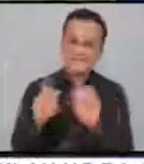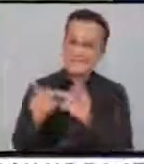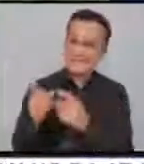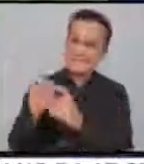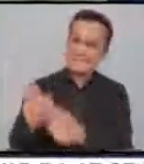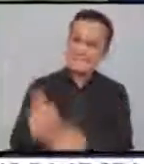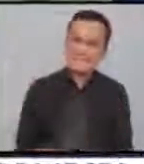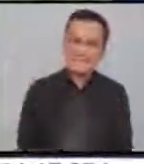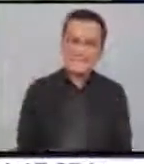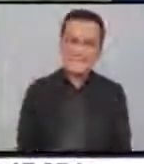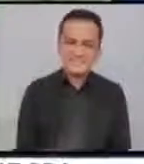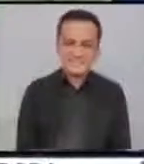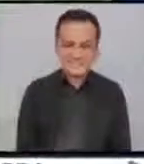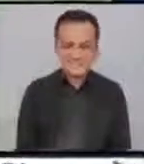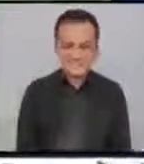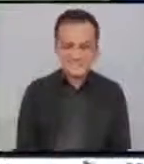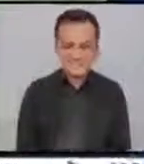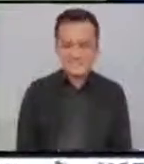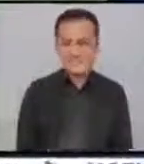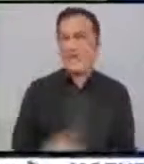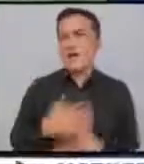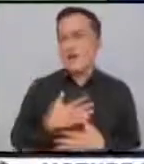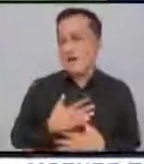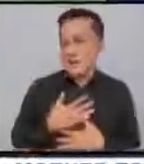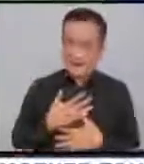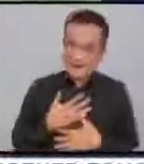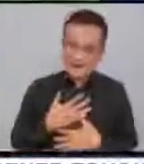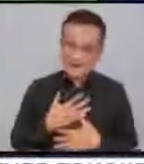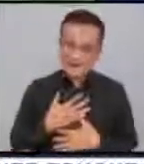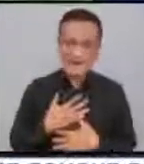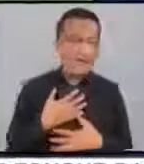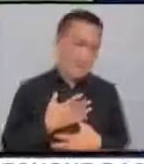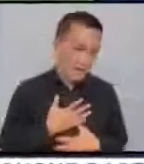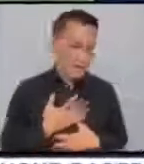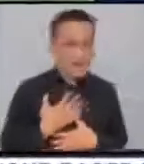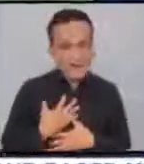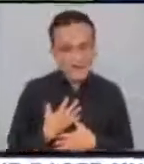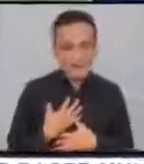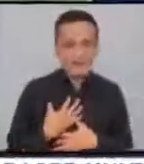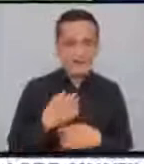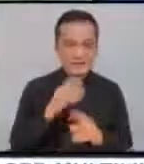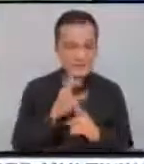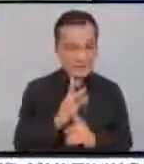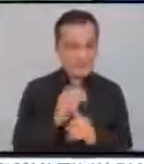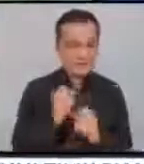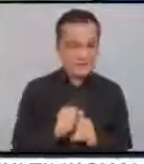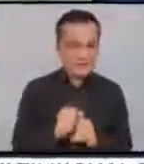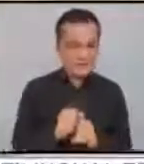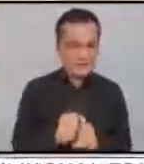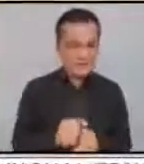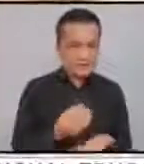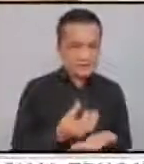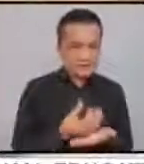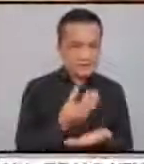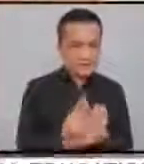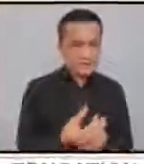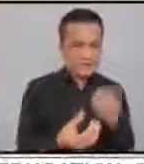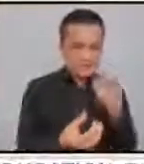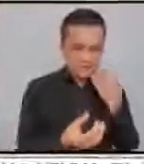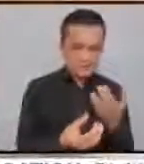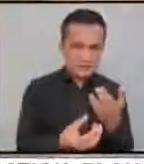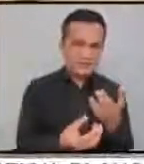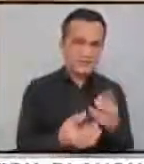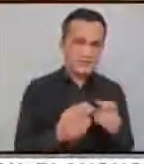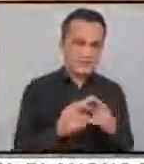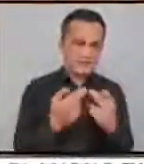ko Halloween gift. Grabe no, ito pong candle na to, pwede mo siya ilagay sa yung maong mahal mo sa buhay. Tapos